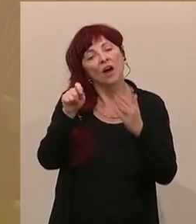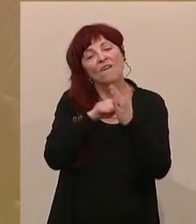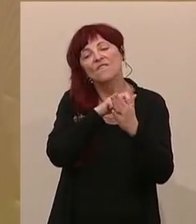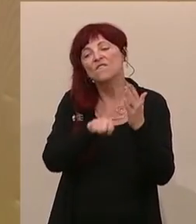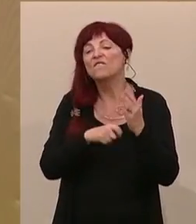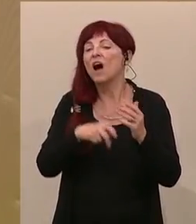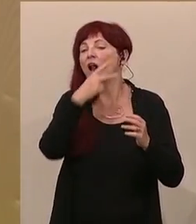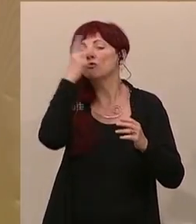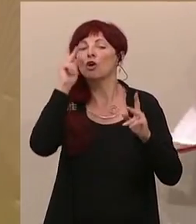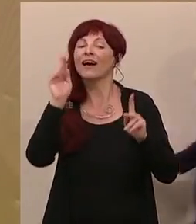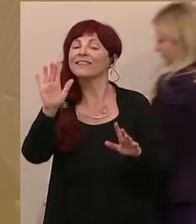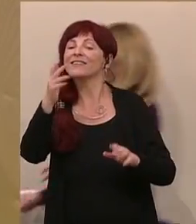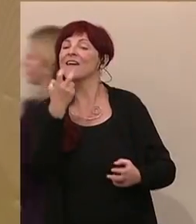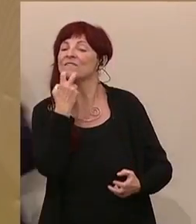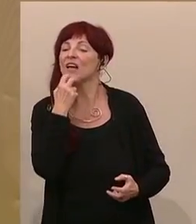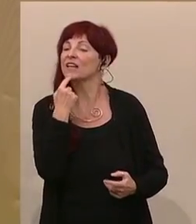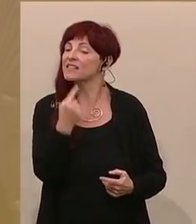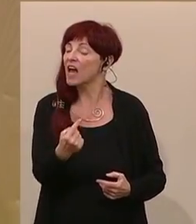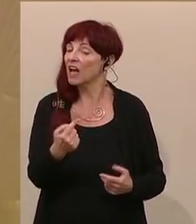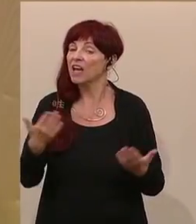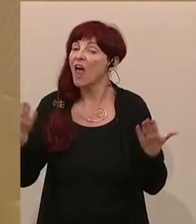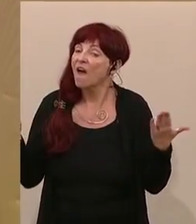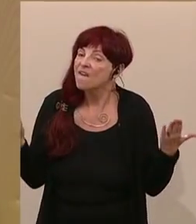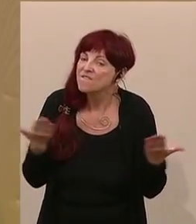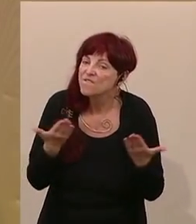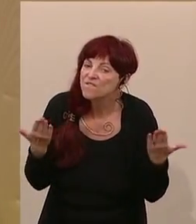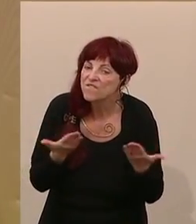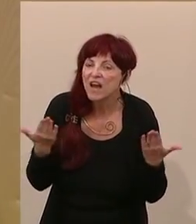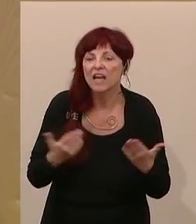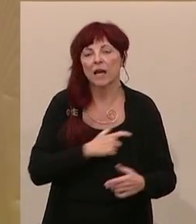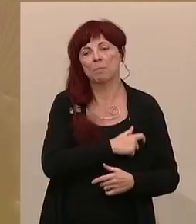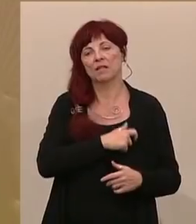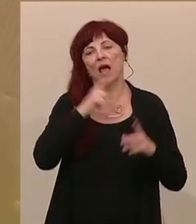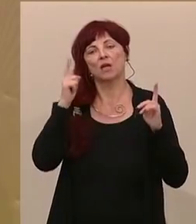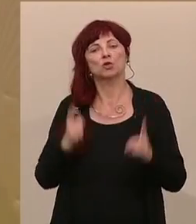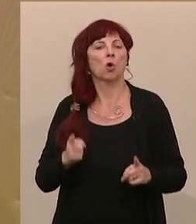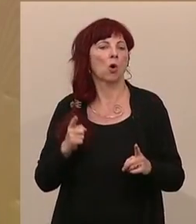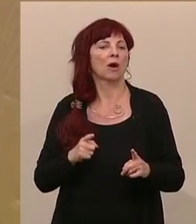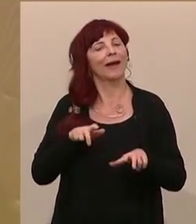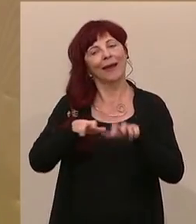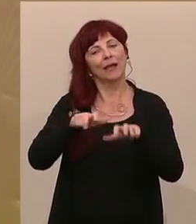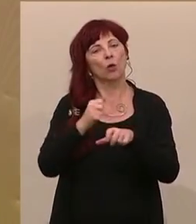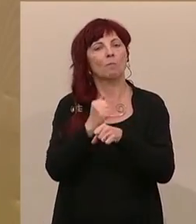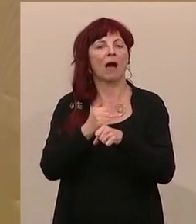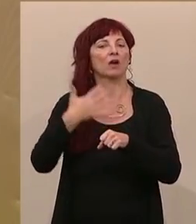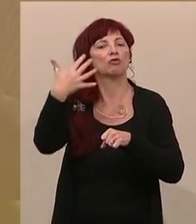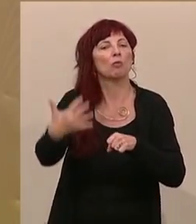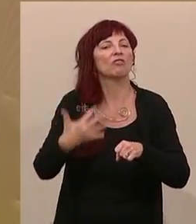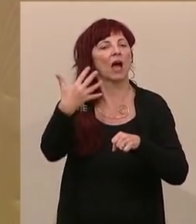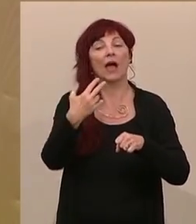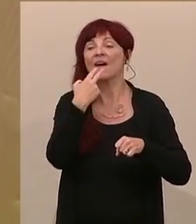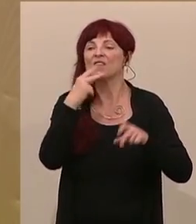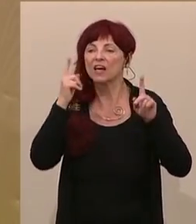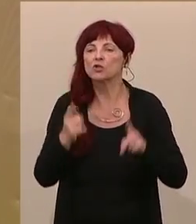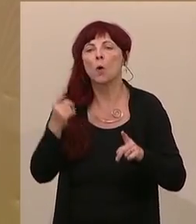die nächsten 5 Jahre eben die Regierung auch bilden soll und wer hier die Mehrheit haben soll. Ja, das heißt, das